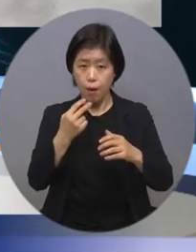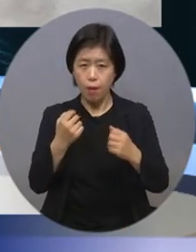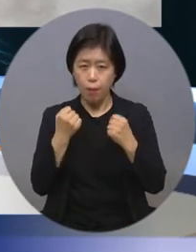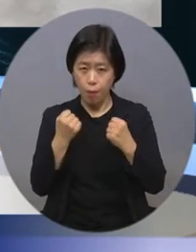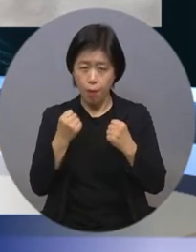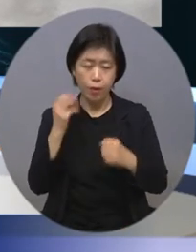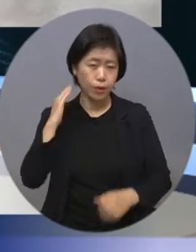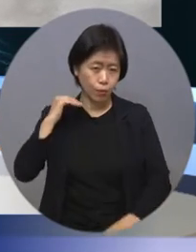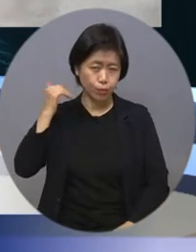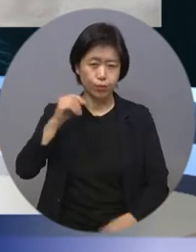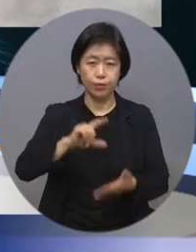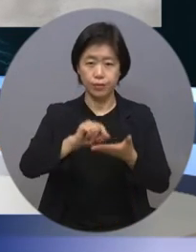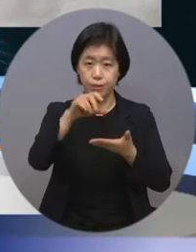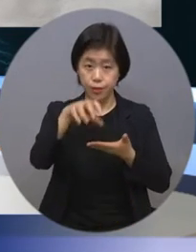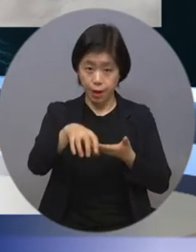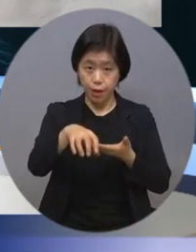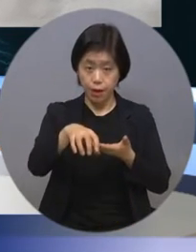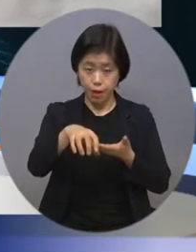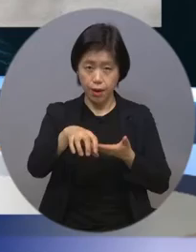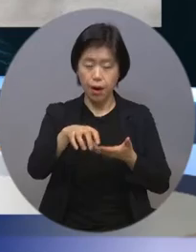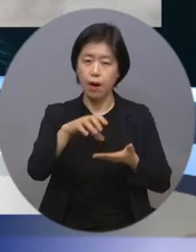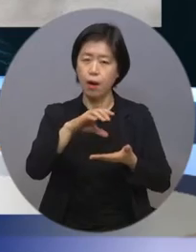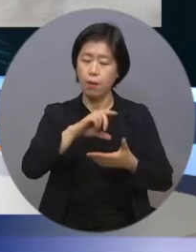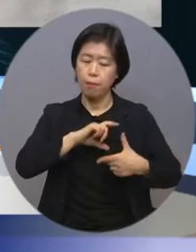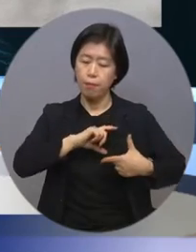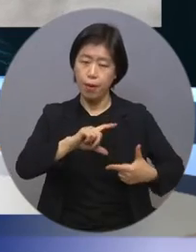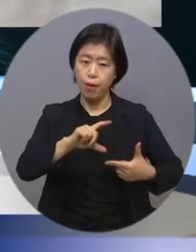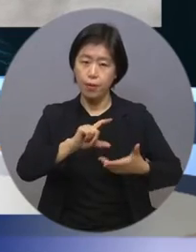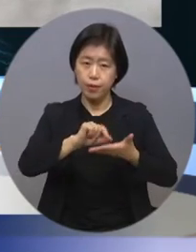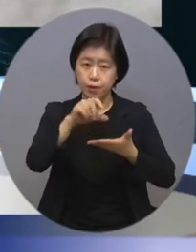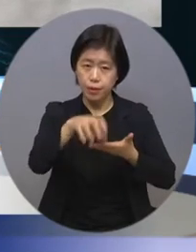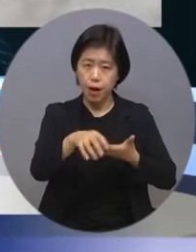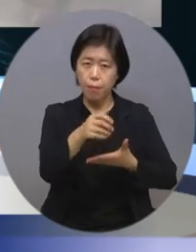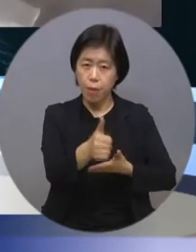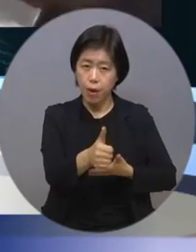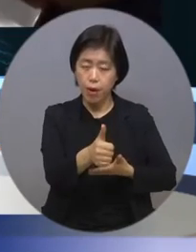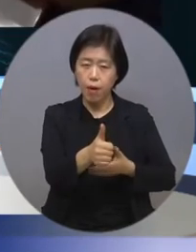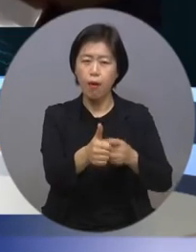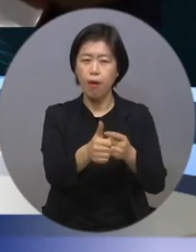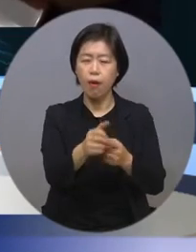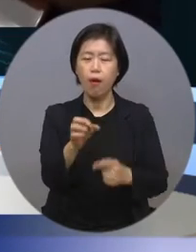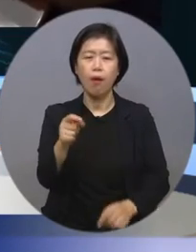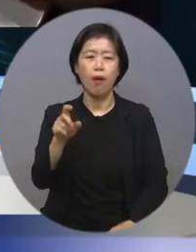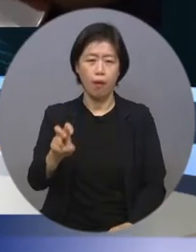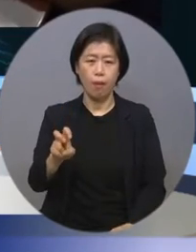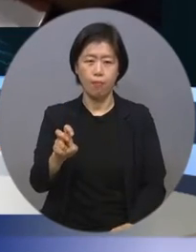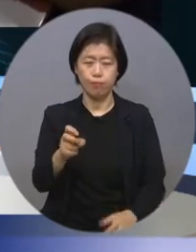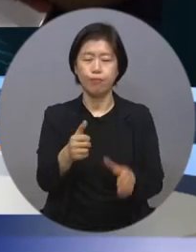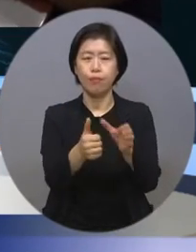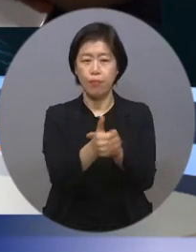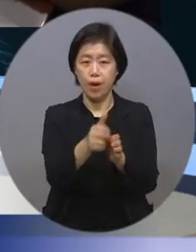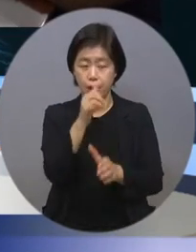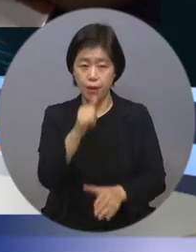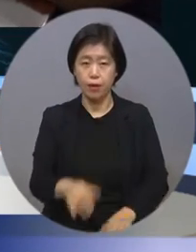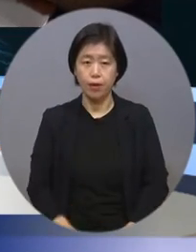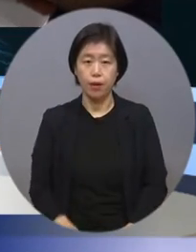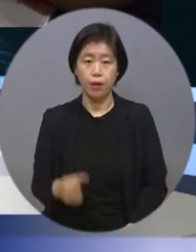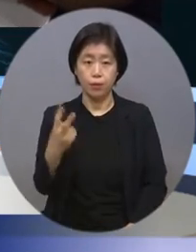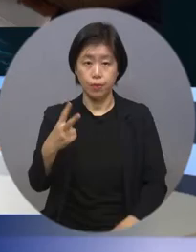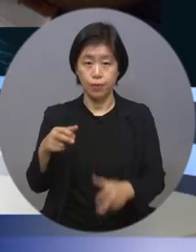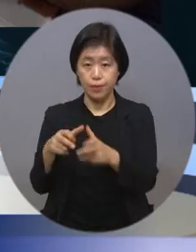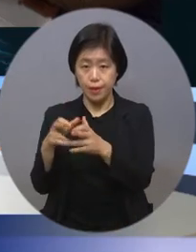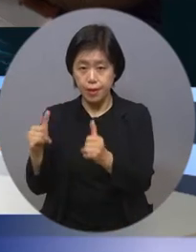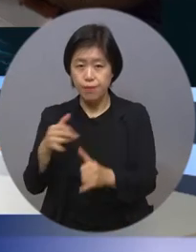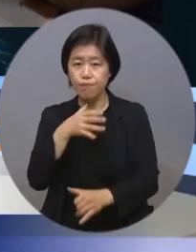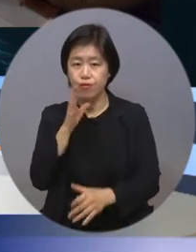국민건강보험의정부지사가 엄홍길 대장에게 명예지사장을 위촉했습니다. 더불어 장애인과 노인 등 지역주민들이 보다